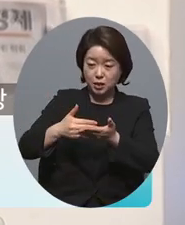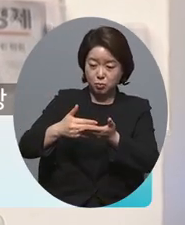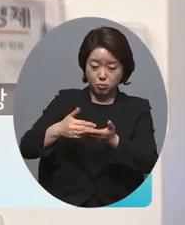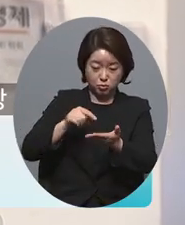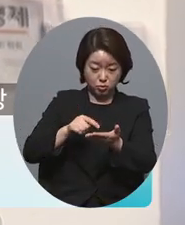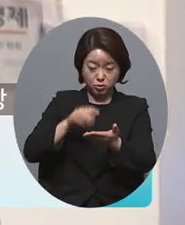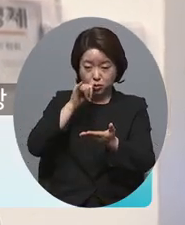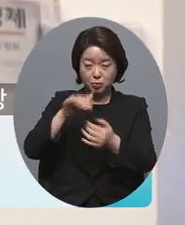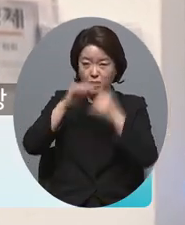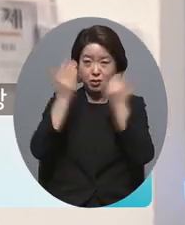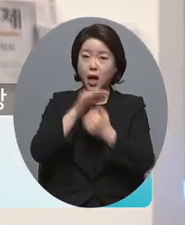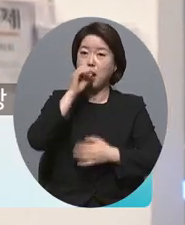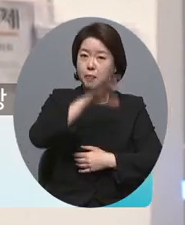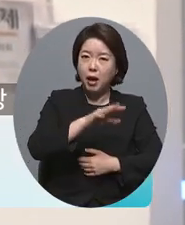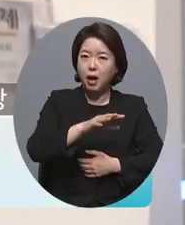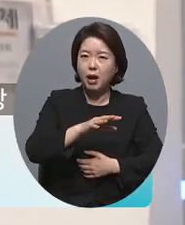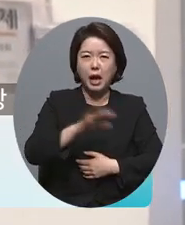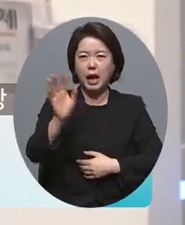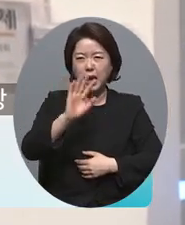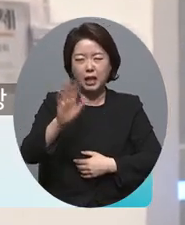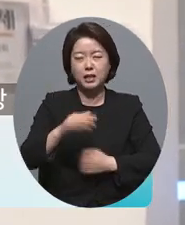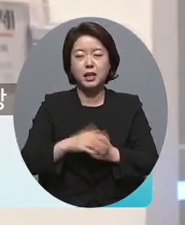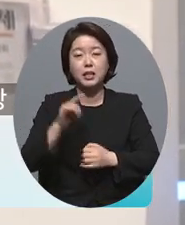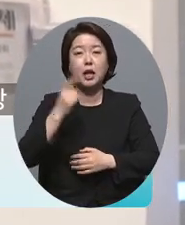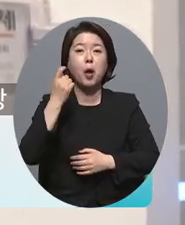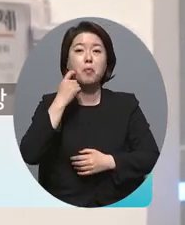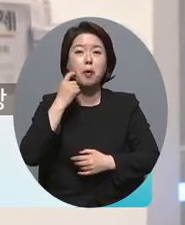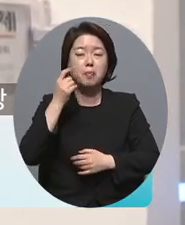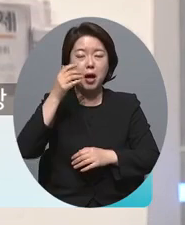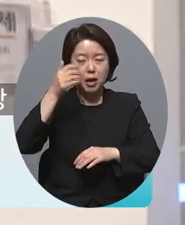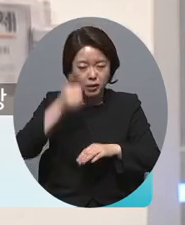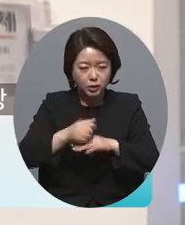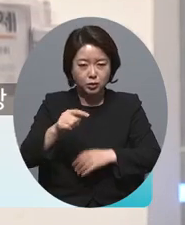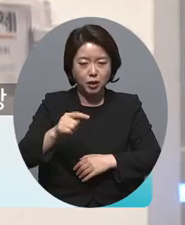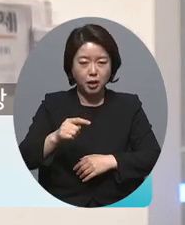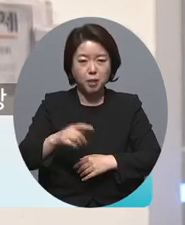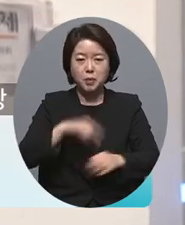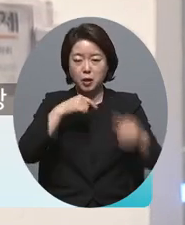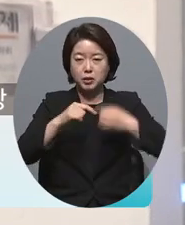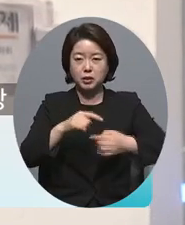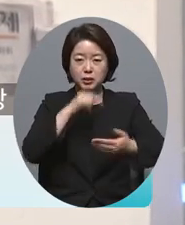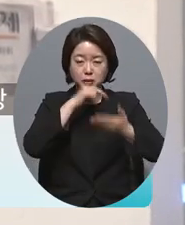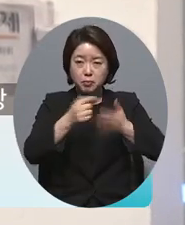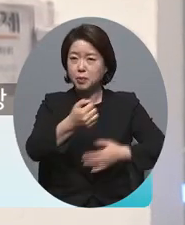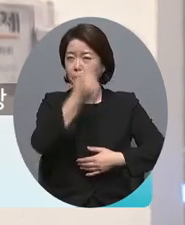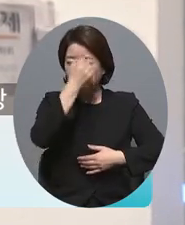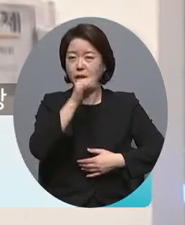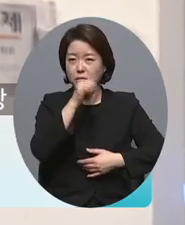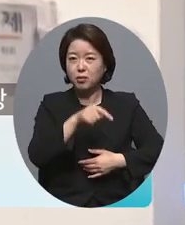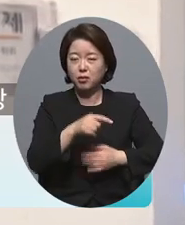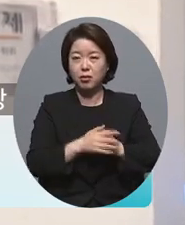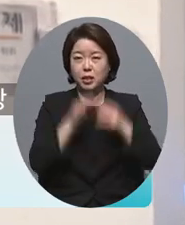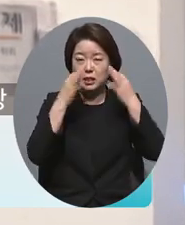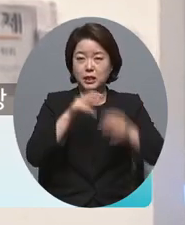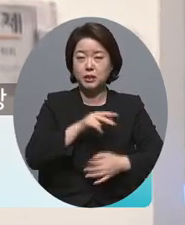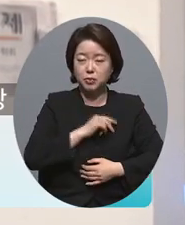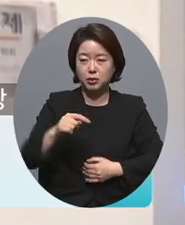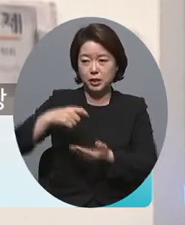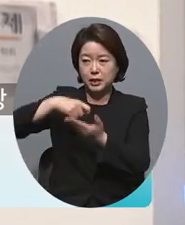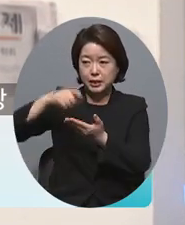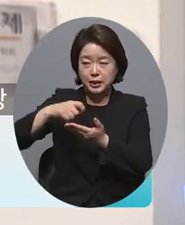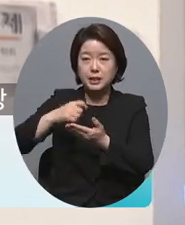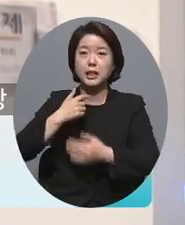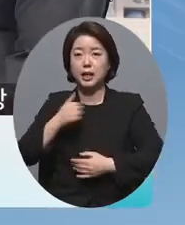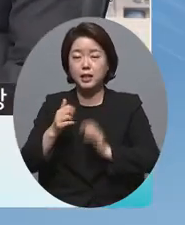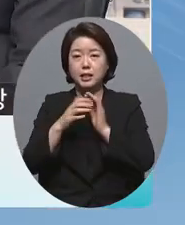있는 건 아니거든요. 네네. 그렇잖아요. 그게 나중에 허위사실이었을 때 본인이 받게 될 정치적 타격 같은 것도 김의겸 의원은 기자 출신의